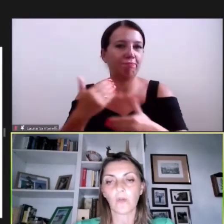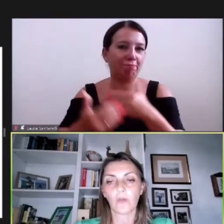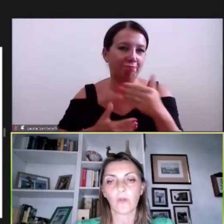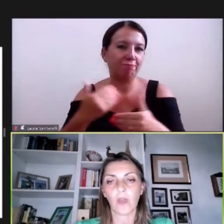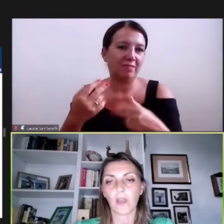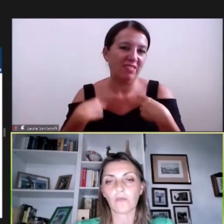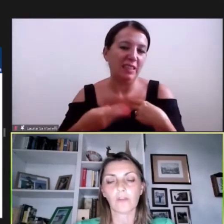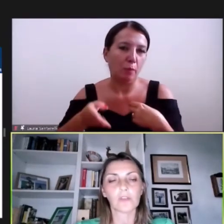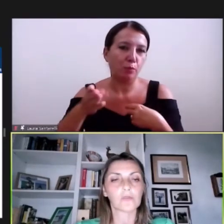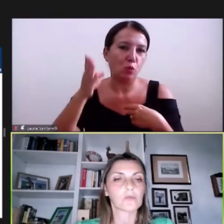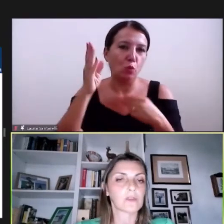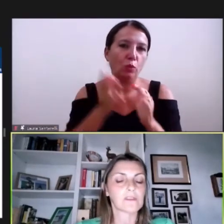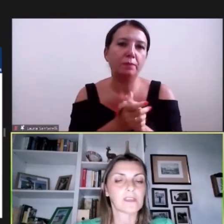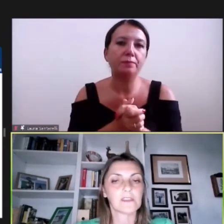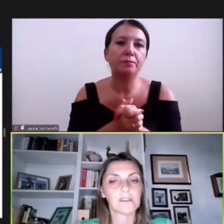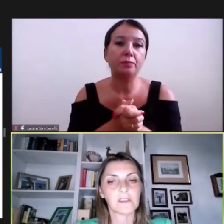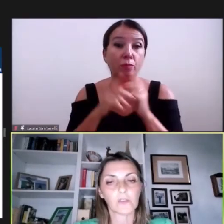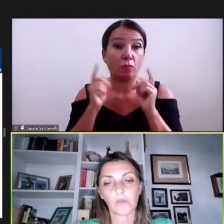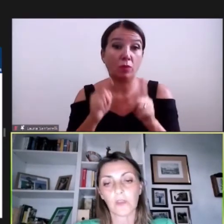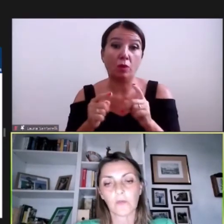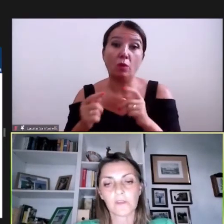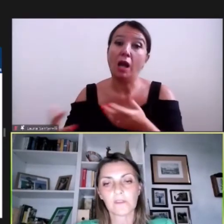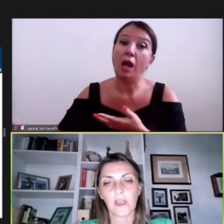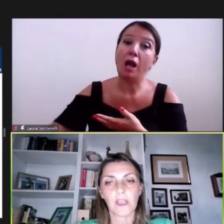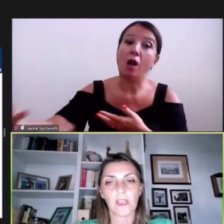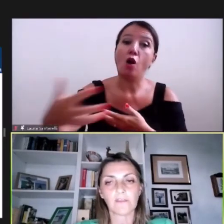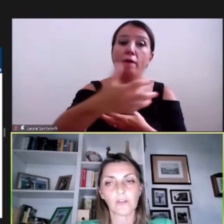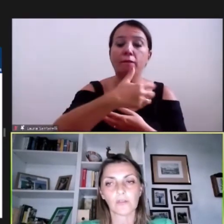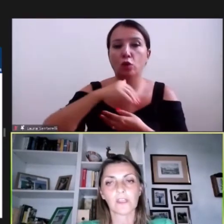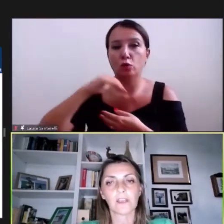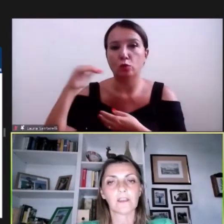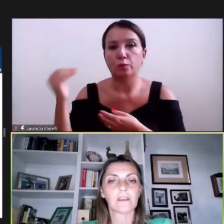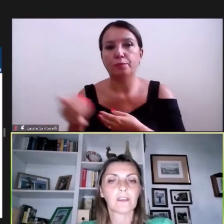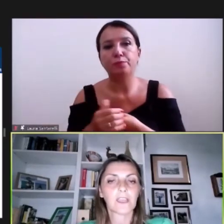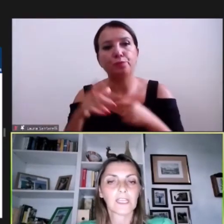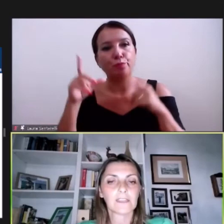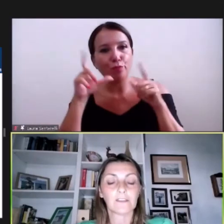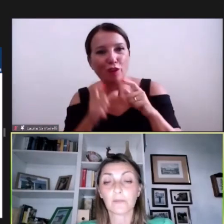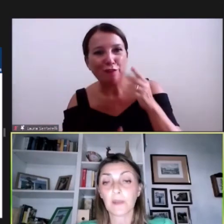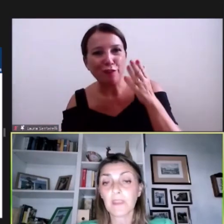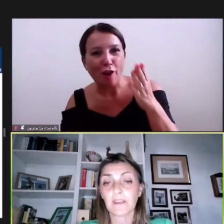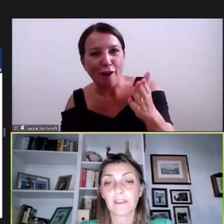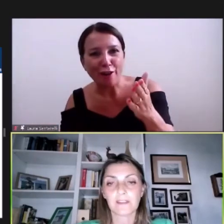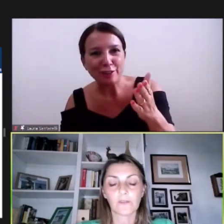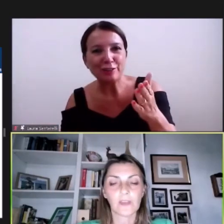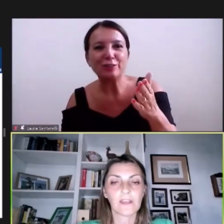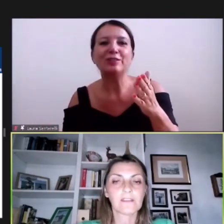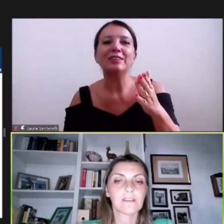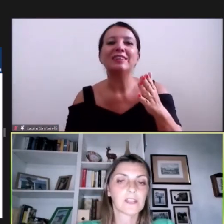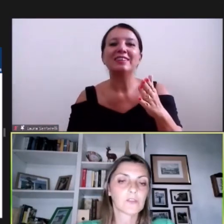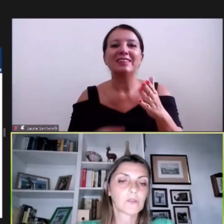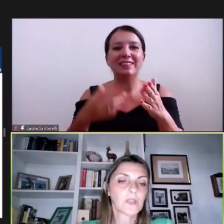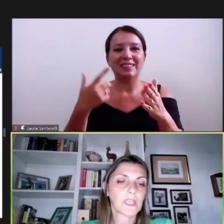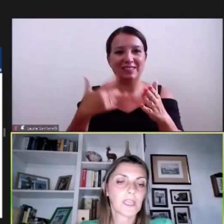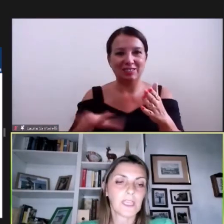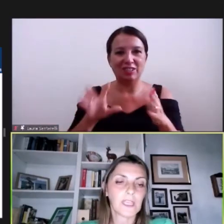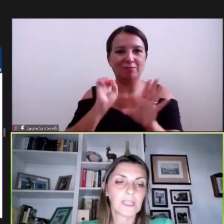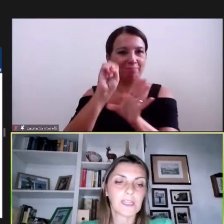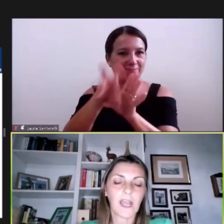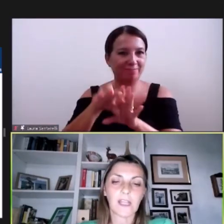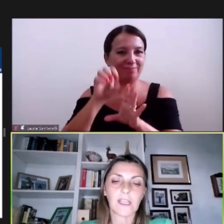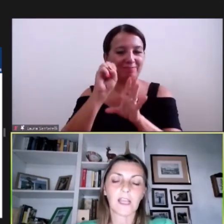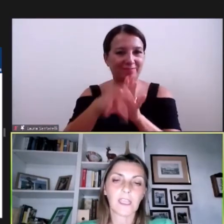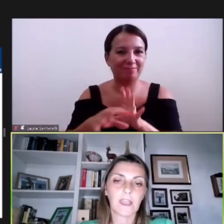questo ha coinvolto tutta una serie di attori. Questa è la foto dello smart bin che è stato realizzato.